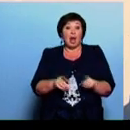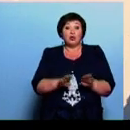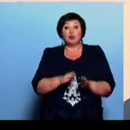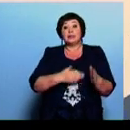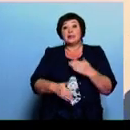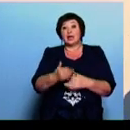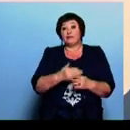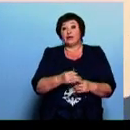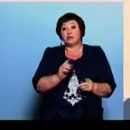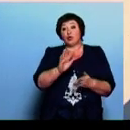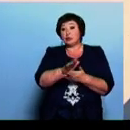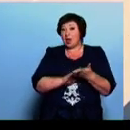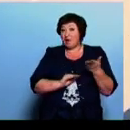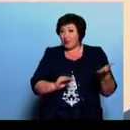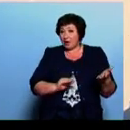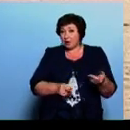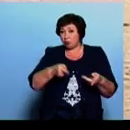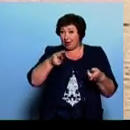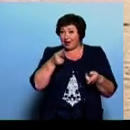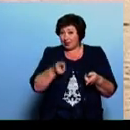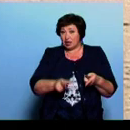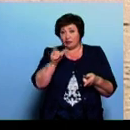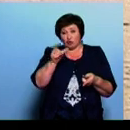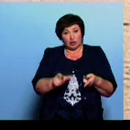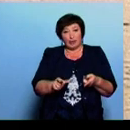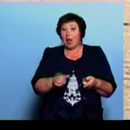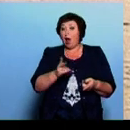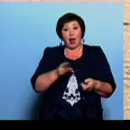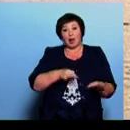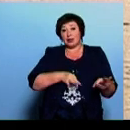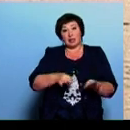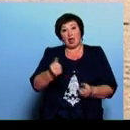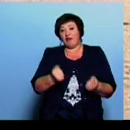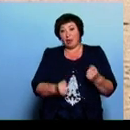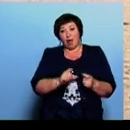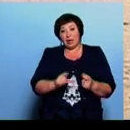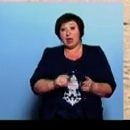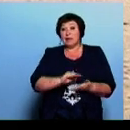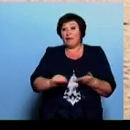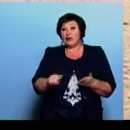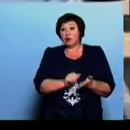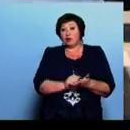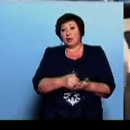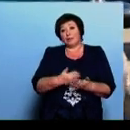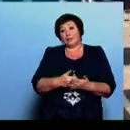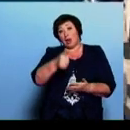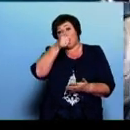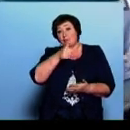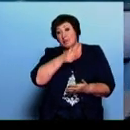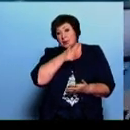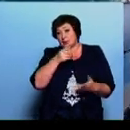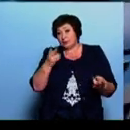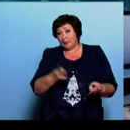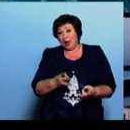будет выдаваться по заявлению и на конкретного человека, а не на транспортное средство. На оформление документов потребуется около месяца. 30